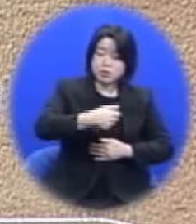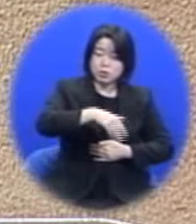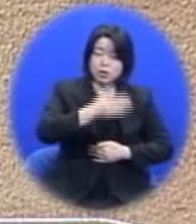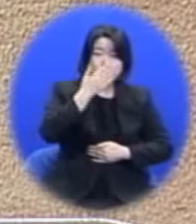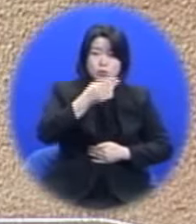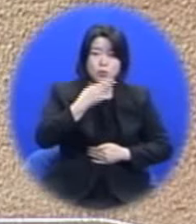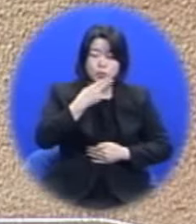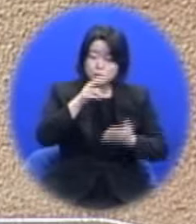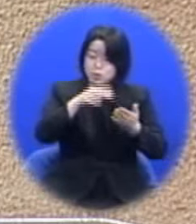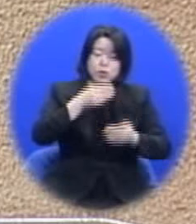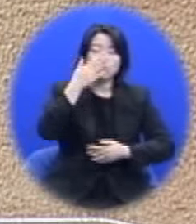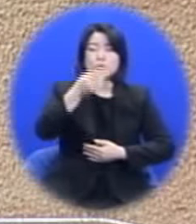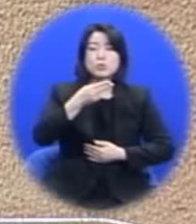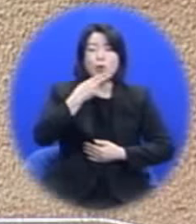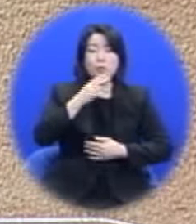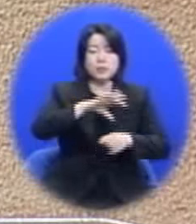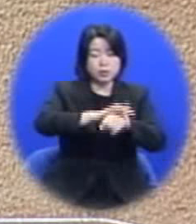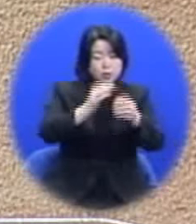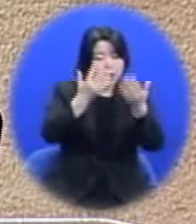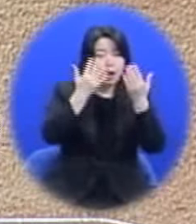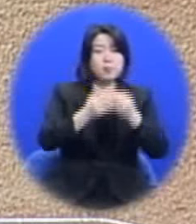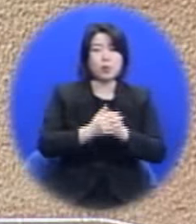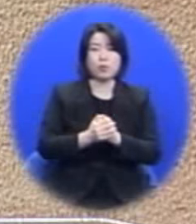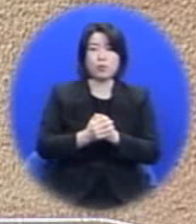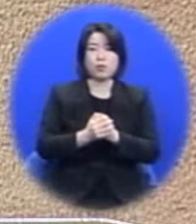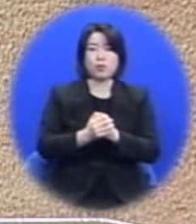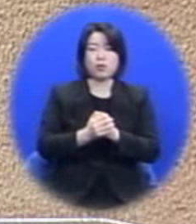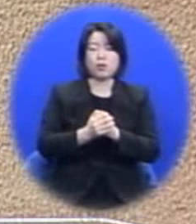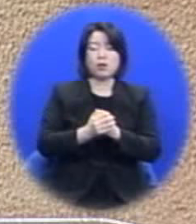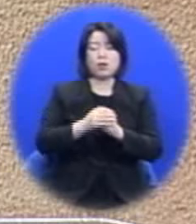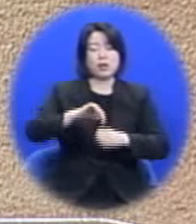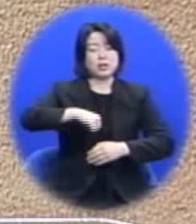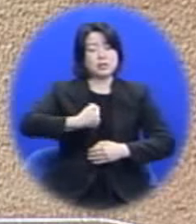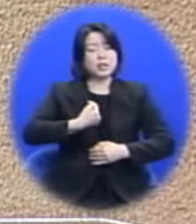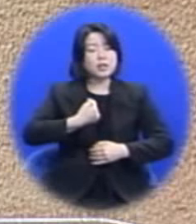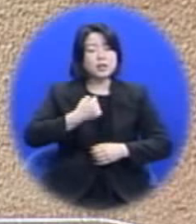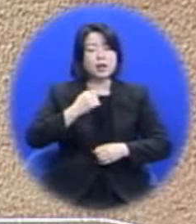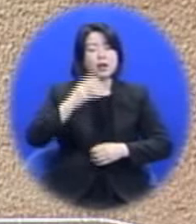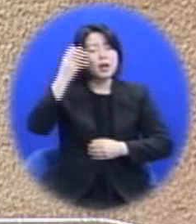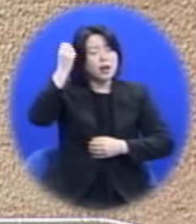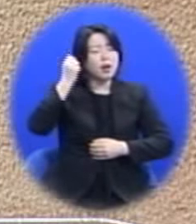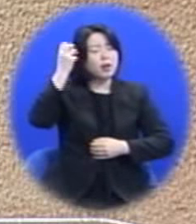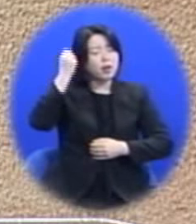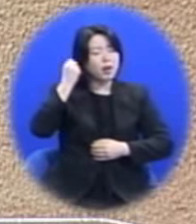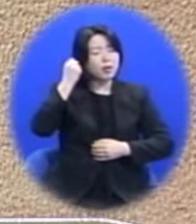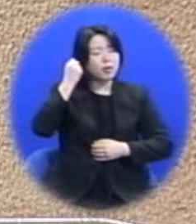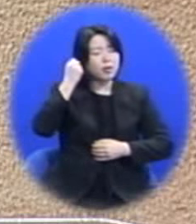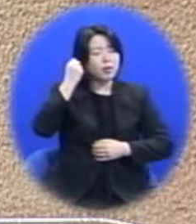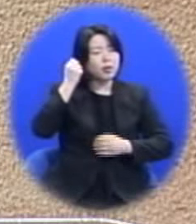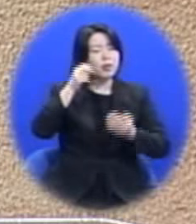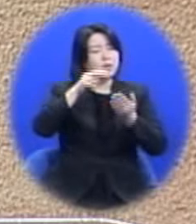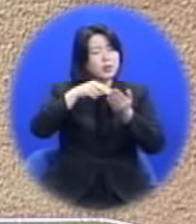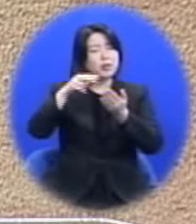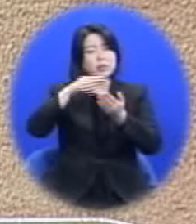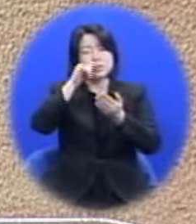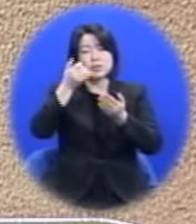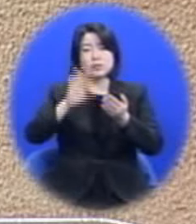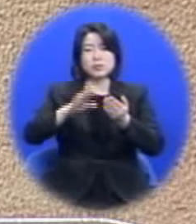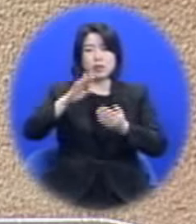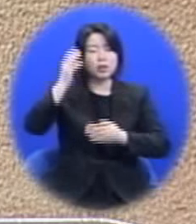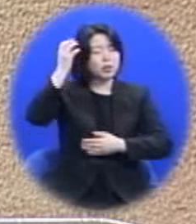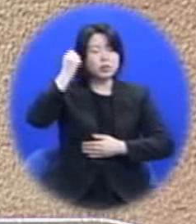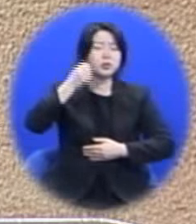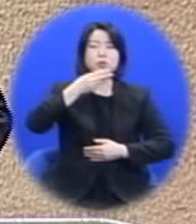없는 감옥에서 원브란트 목사님은 암송한 성경 구절을 가지고 성경을 읽었는데 기억이 안 나는